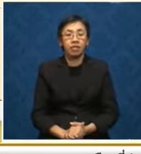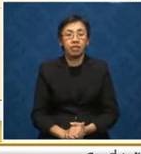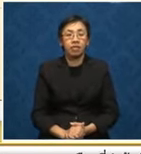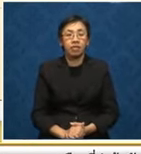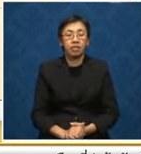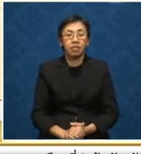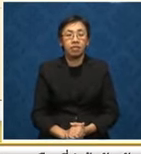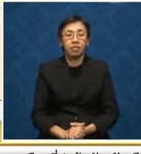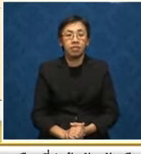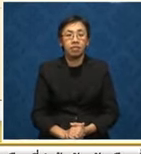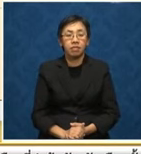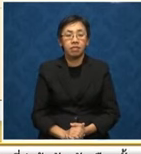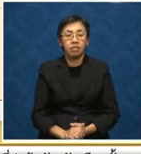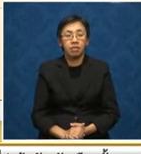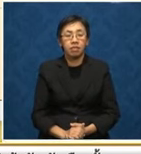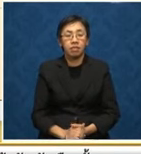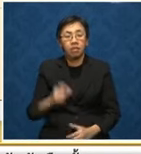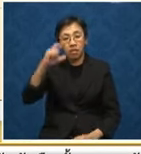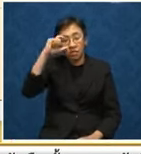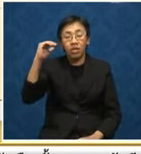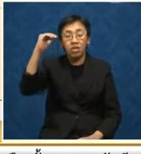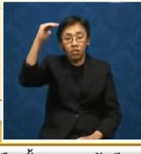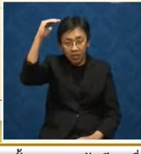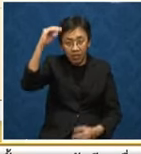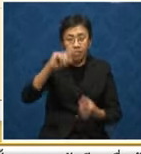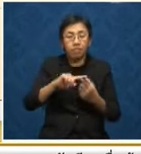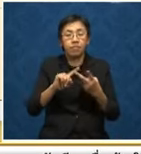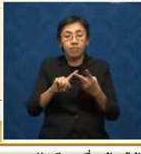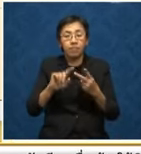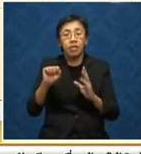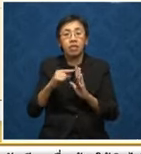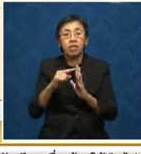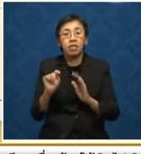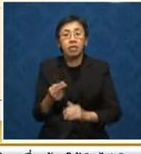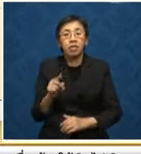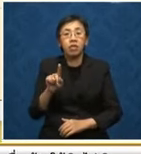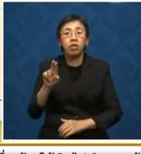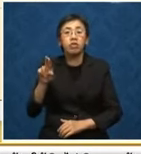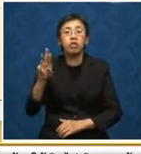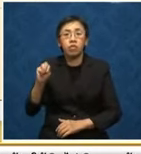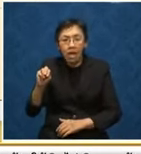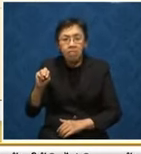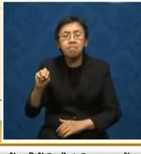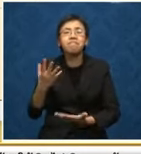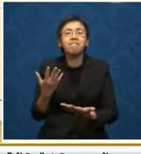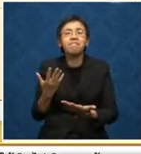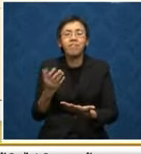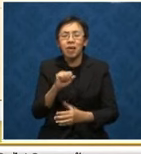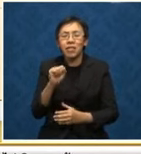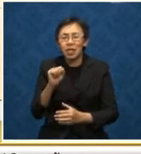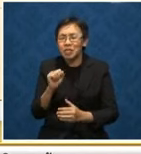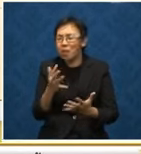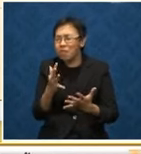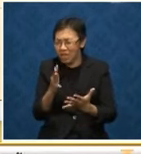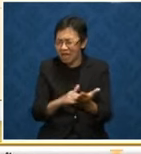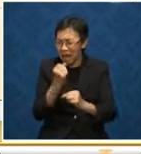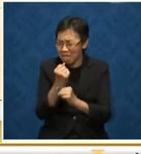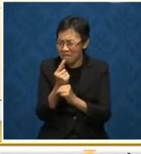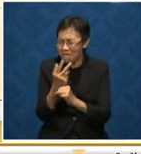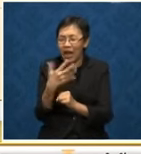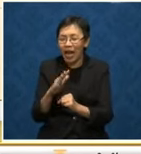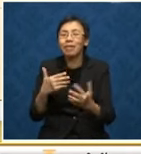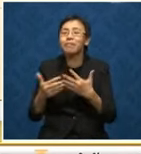แล้วก็ท่านสุธรรมก็ขอพูดด้วยก็เห็นใจท่านไม่ได้เข้ามาหลายปี เห็นใจไม่เป็น